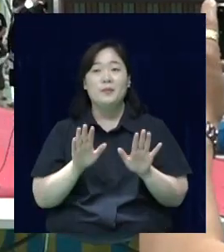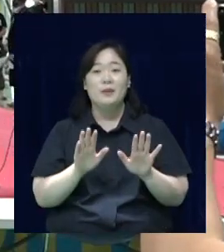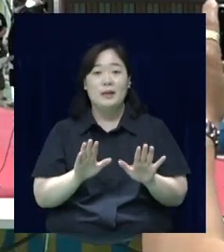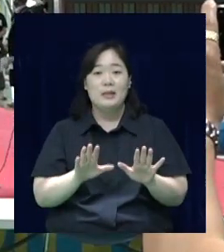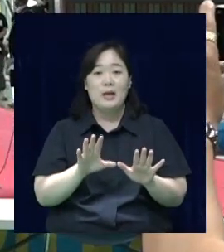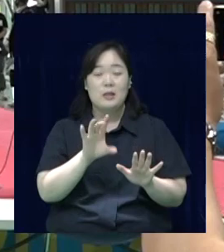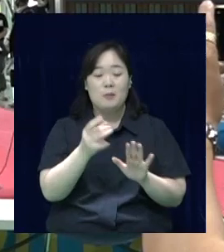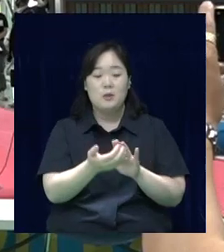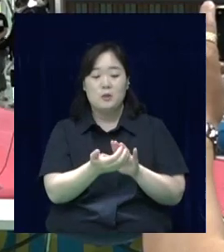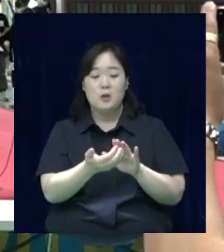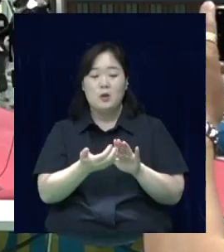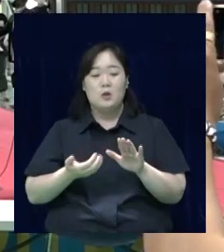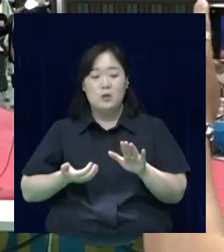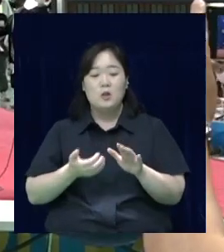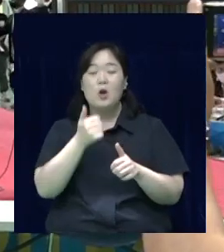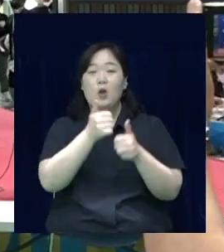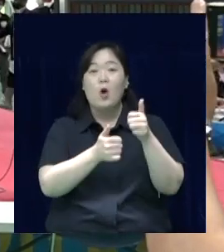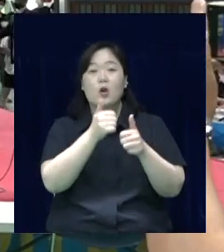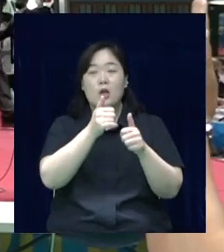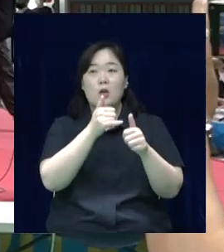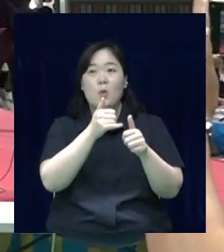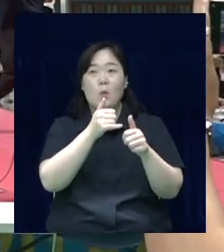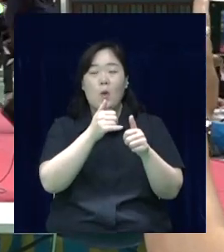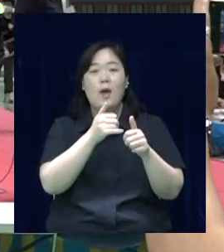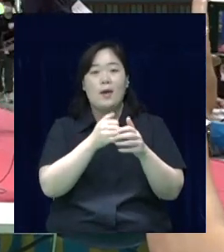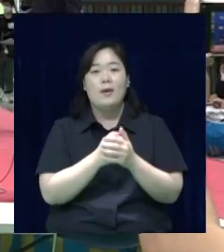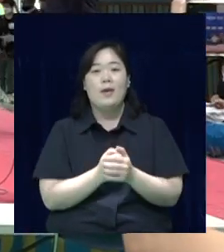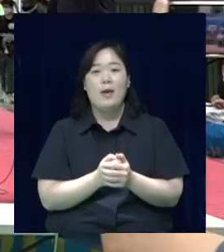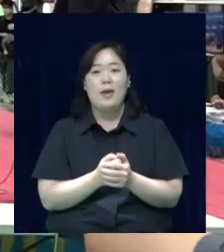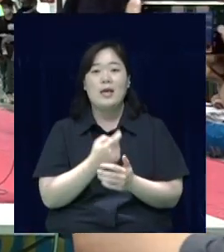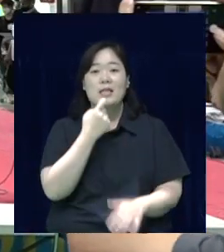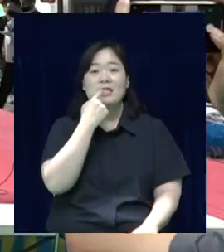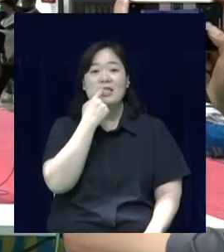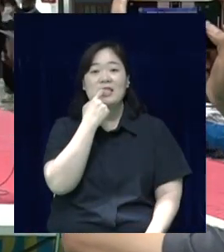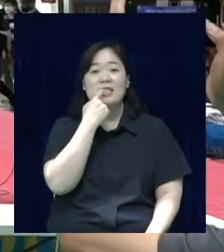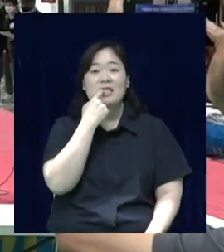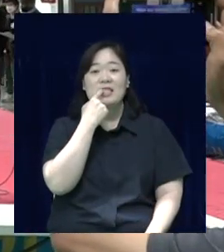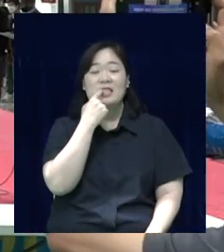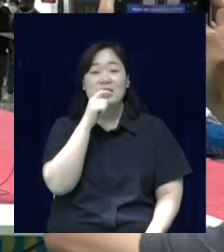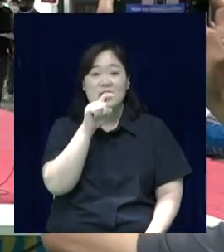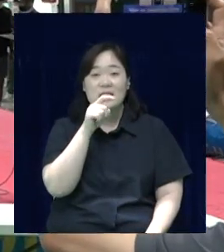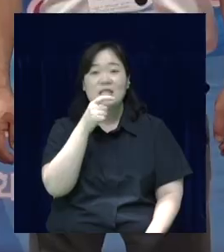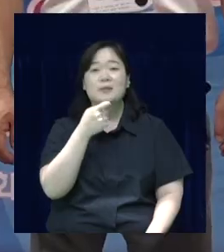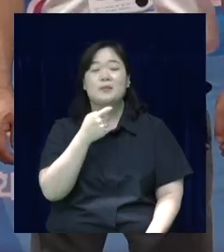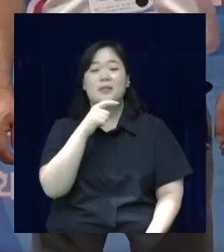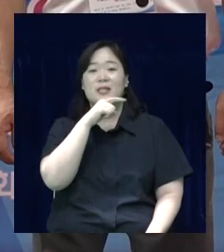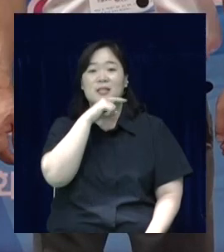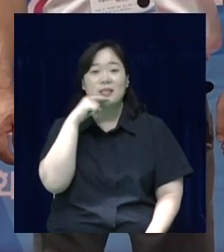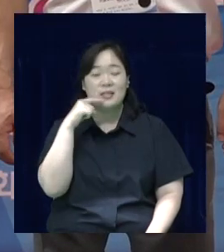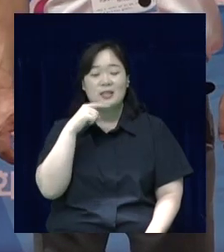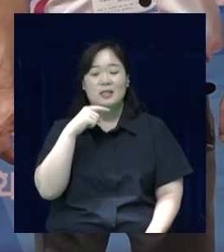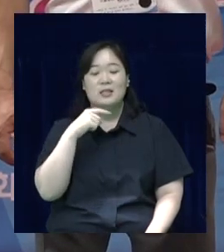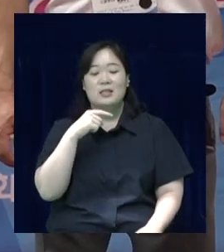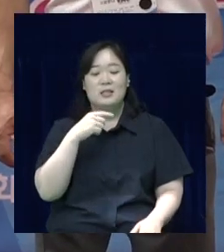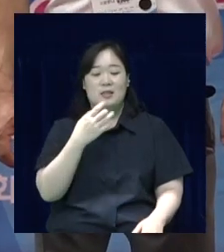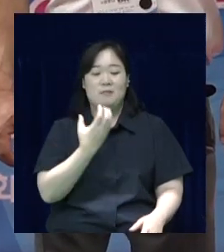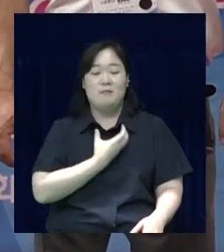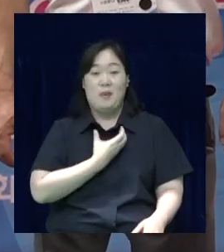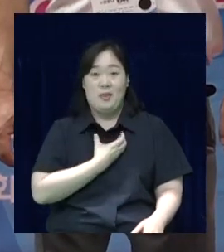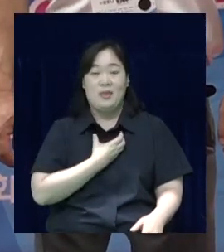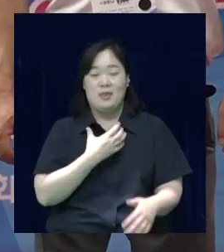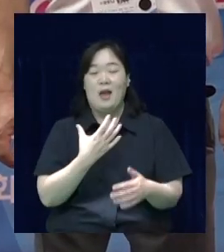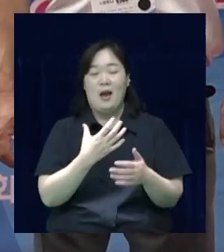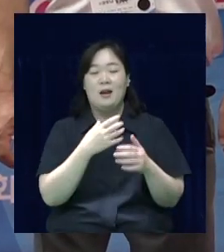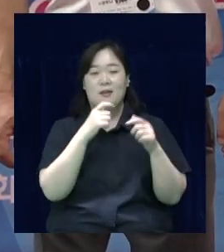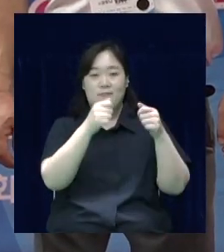앞서 펼쳐졌던 경기에 대한 시상식이 진행이 되는 부분이고 저희가 앞서서도 언급을 드렸었지만 이 19회 전국장애인